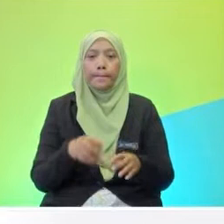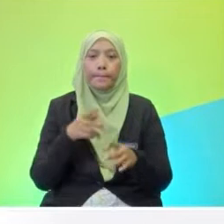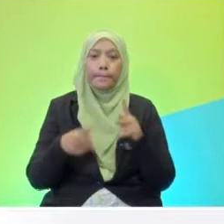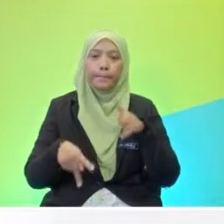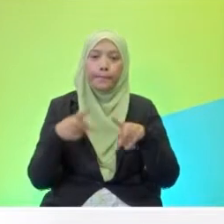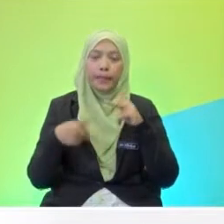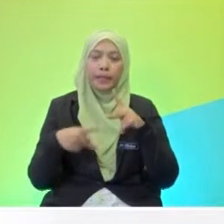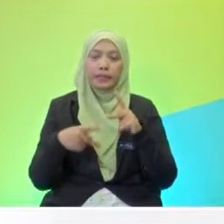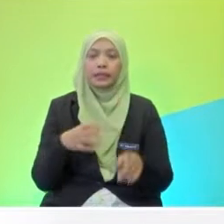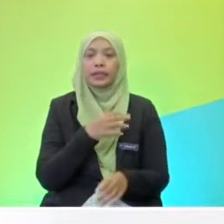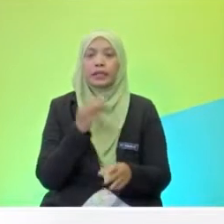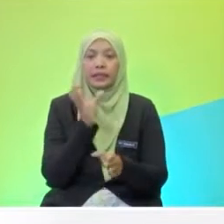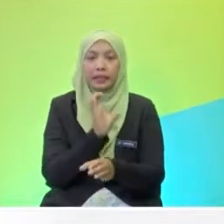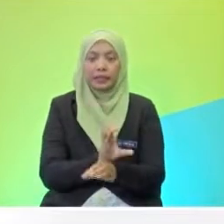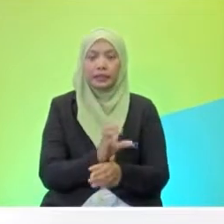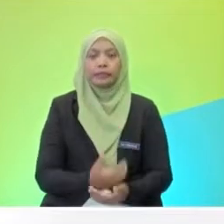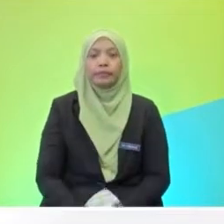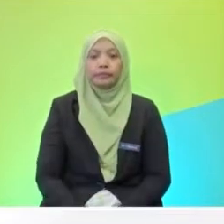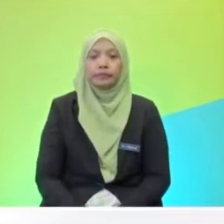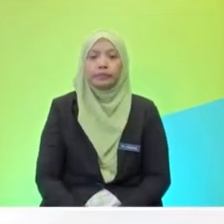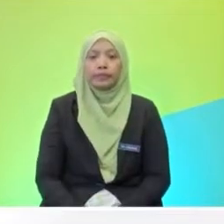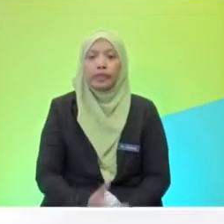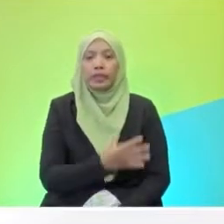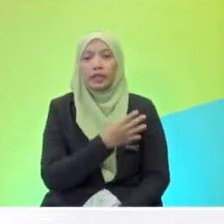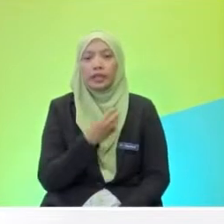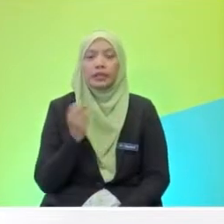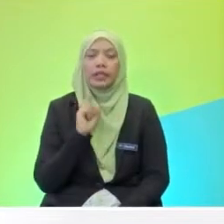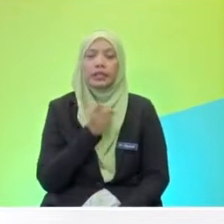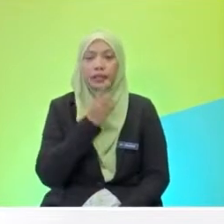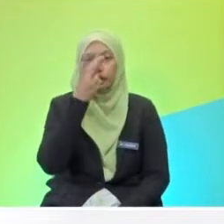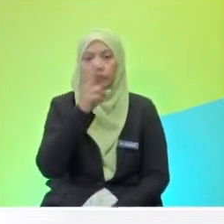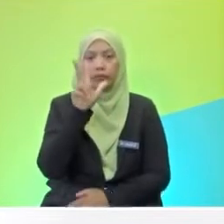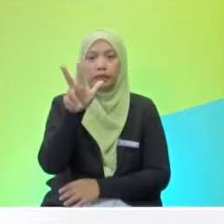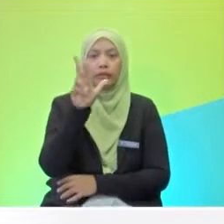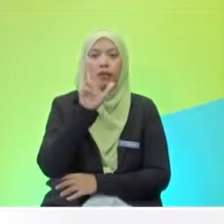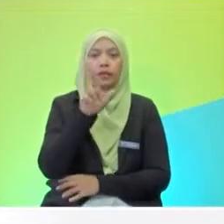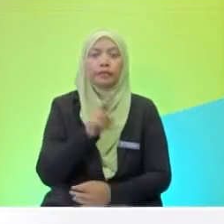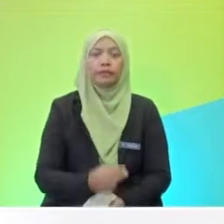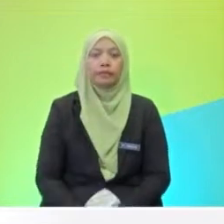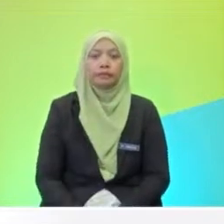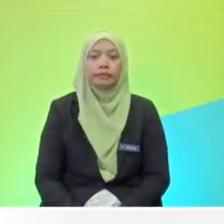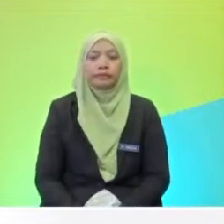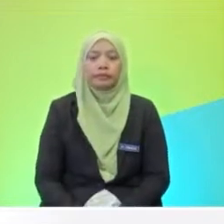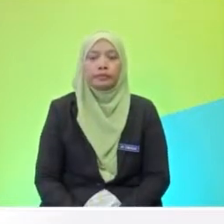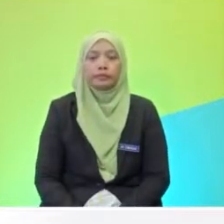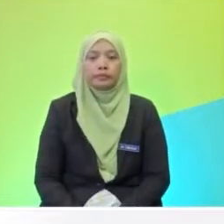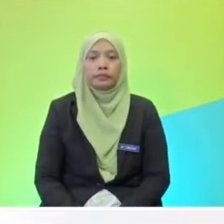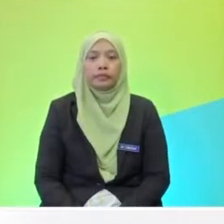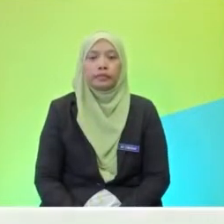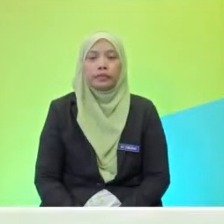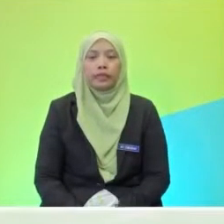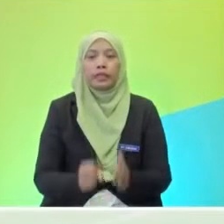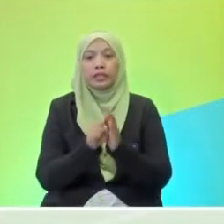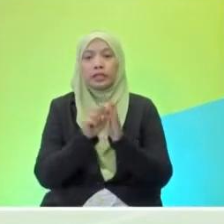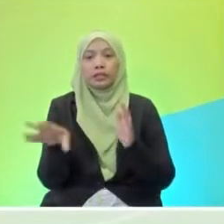aluminium plastik kaca itu yang kita tengok 3A Oke kemudian sisa-sisa makanan